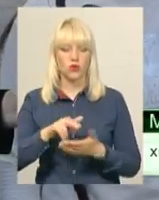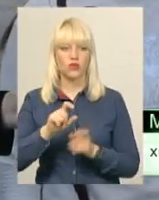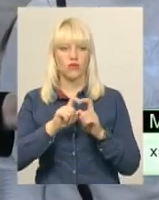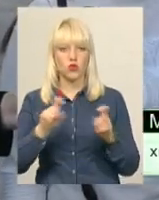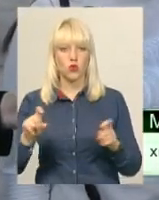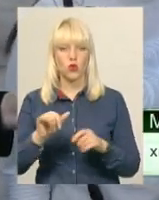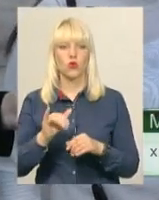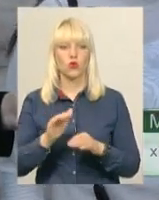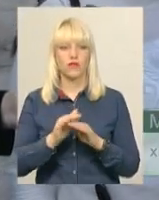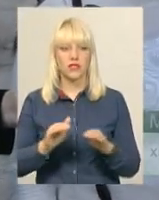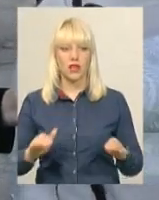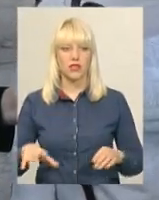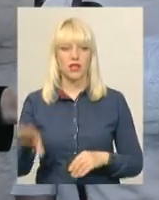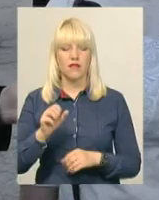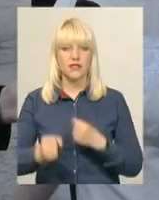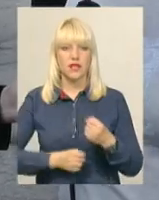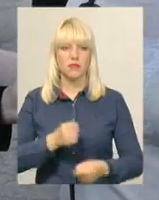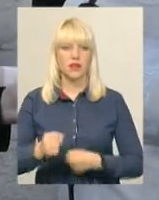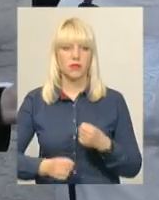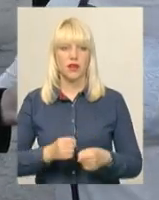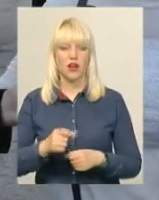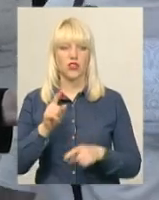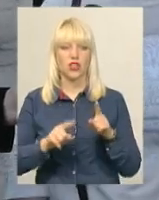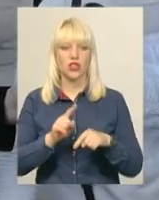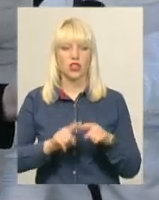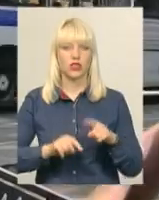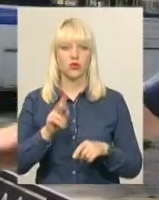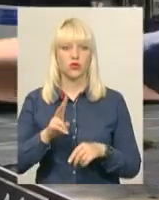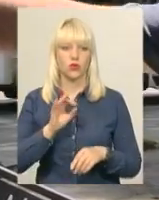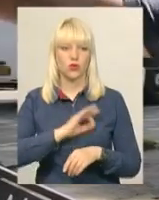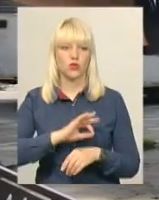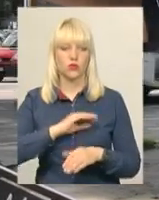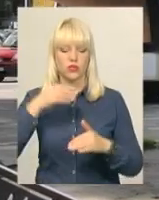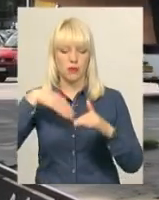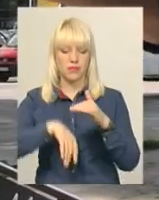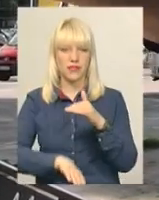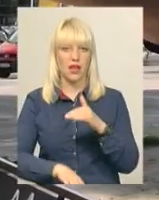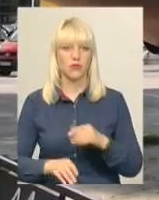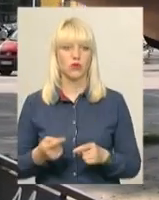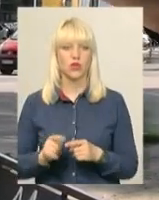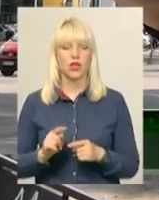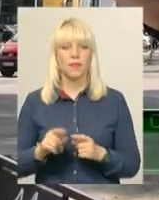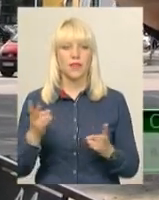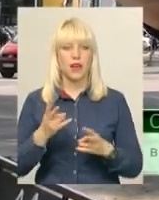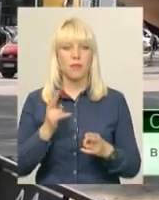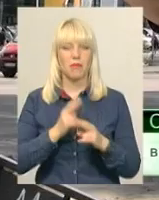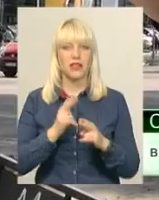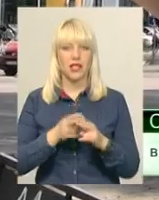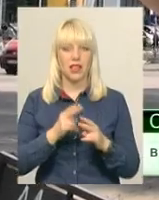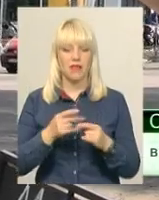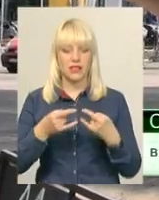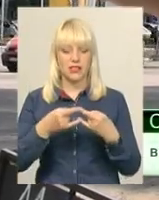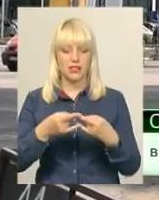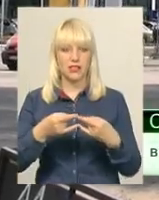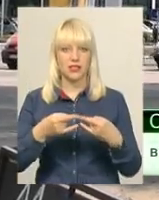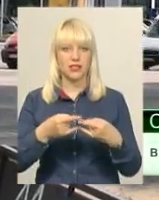всі перебігають дорогу. Рідко хто користується підземкою. Тут потрібно поставити металевий заборчик від того пішохідного